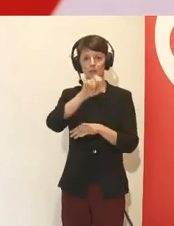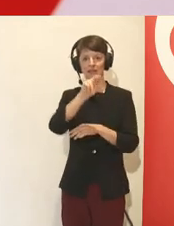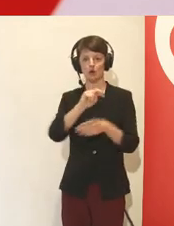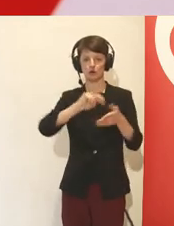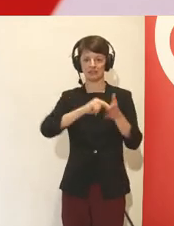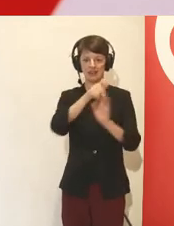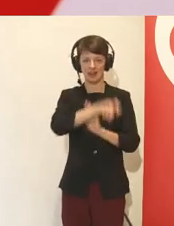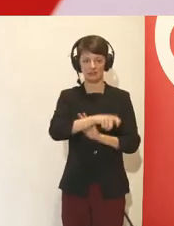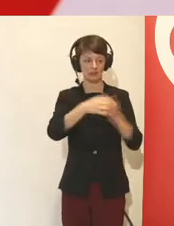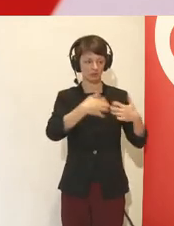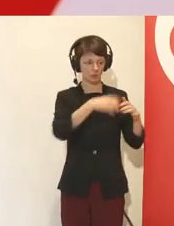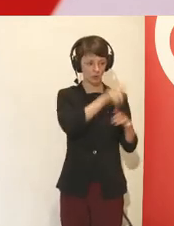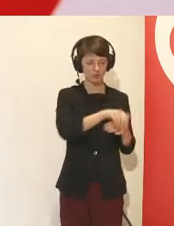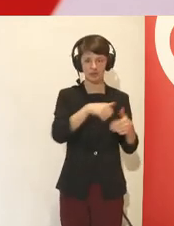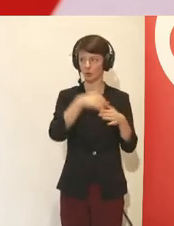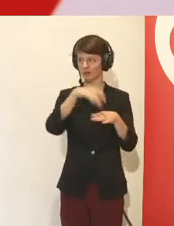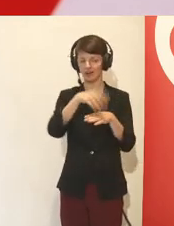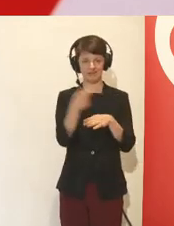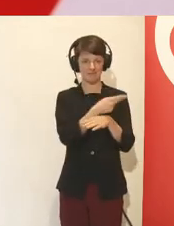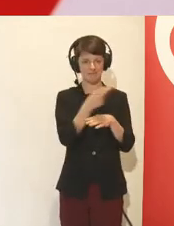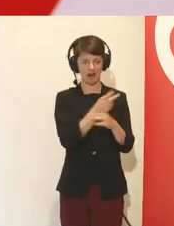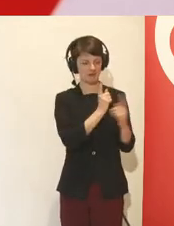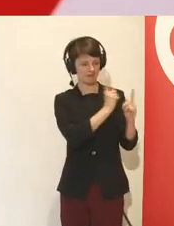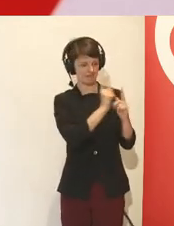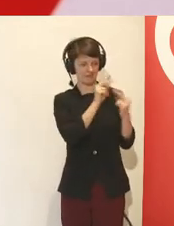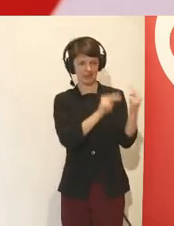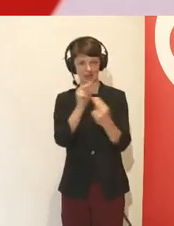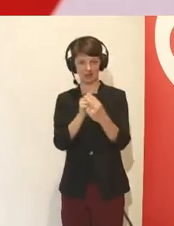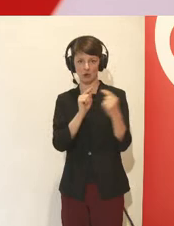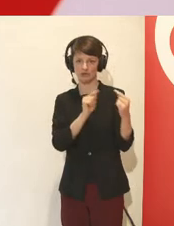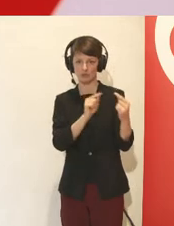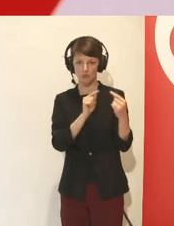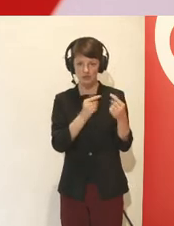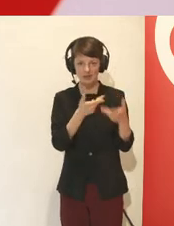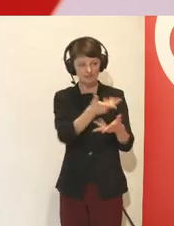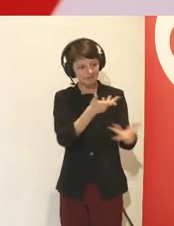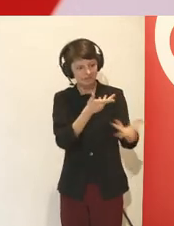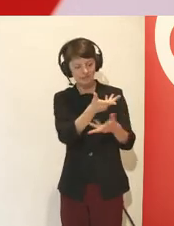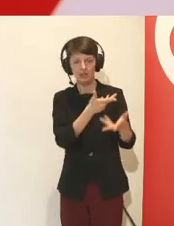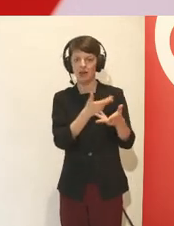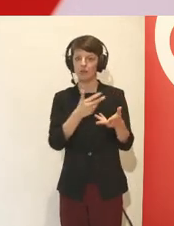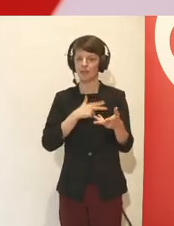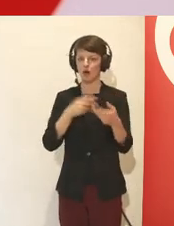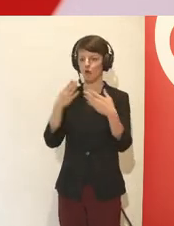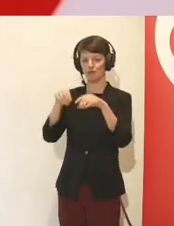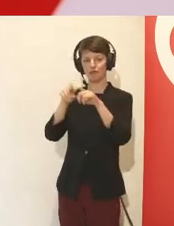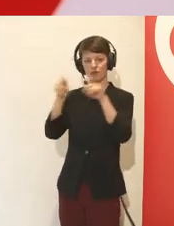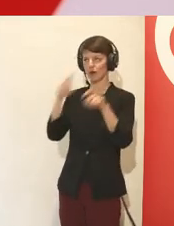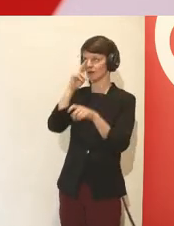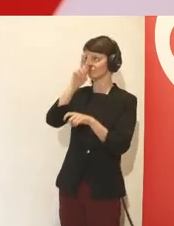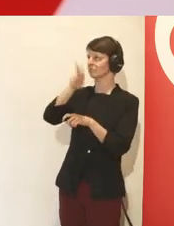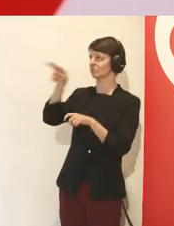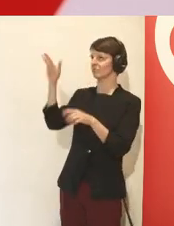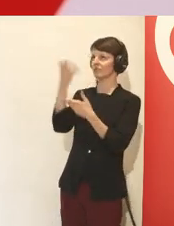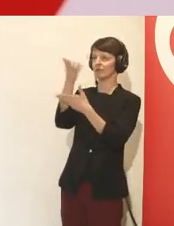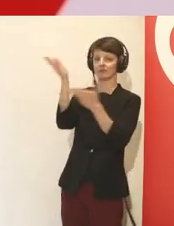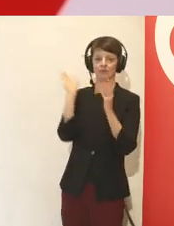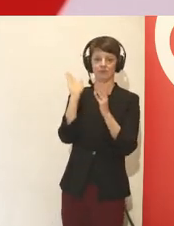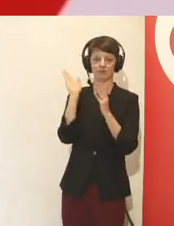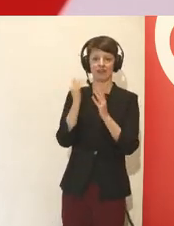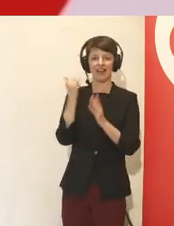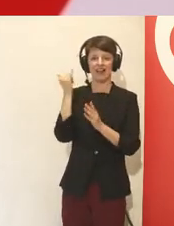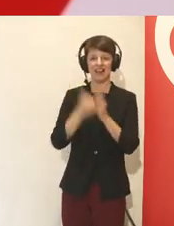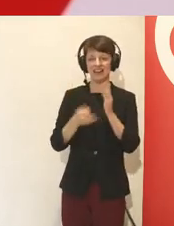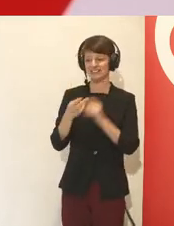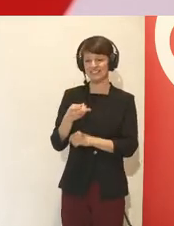gründerinnen und den gründer angeschaut und mit ihnen diskutiert aber ich habe vor allem das großartige unternehmen gesehen und was da in den